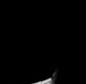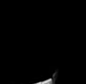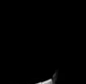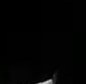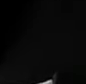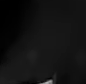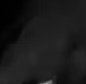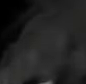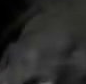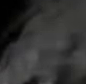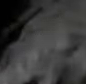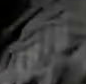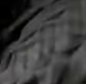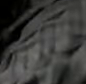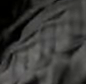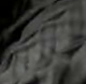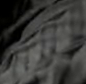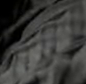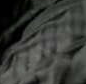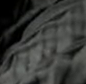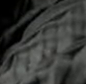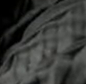woo 으